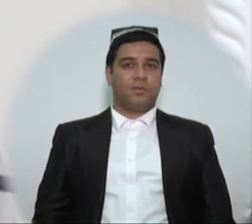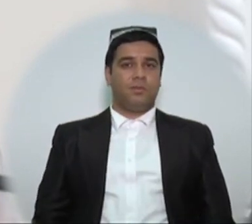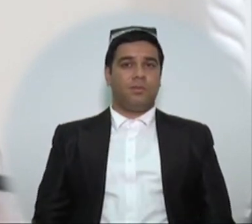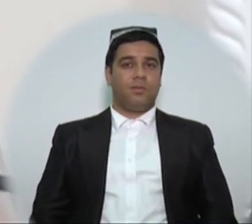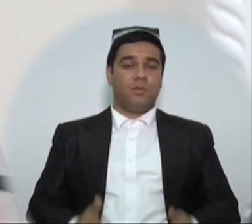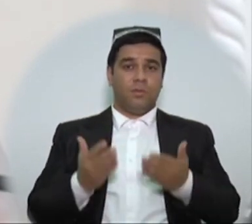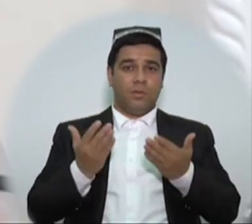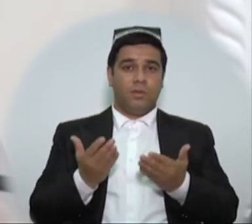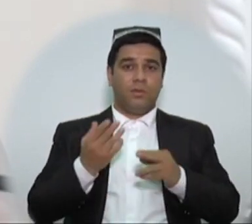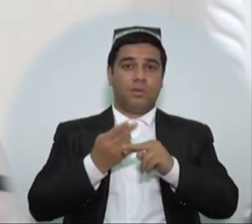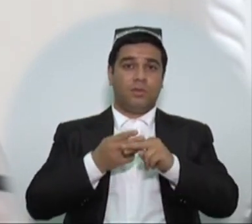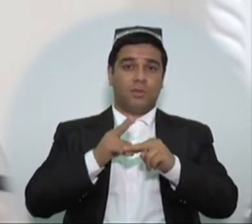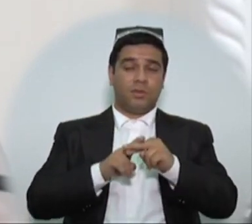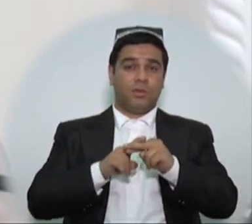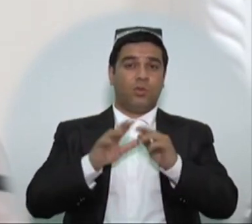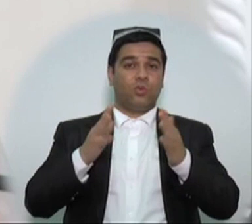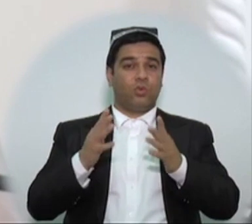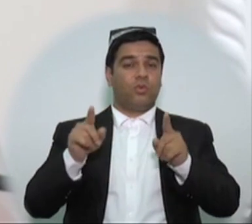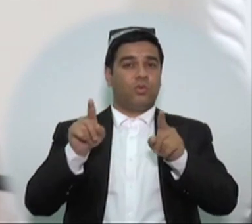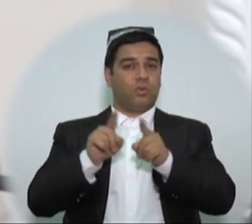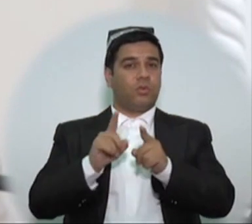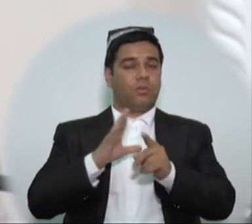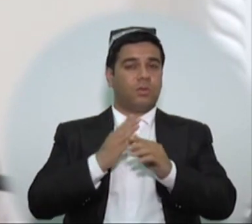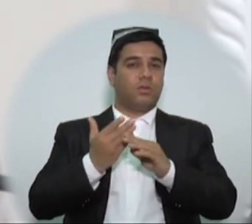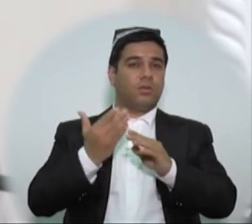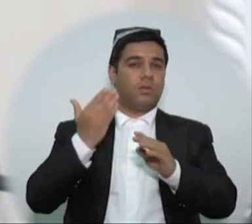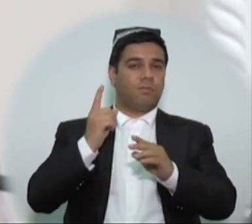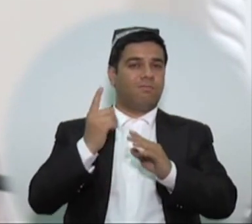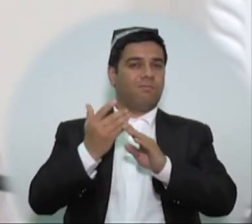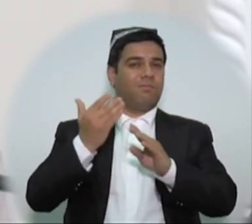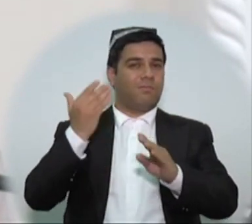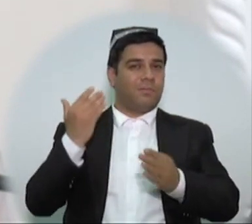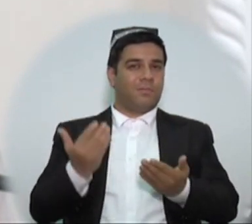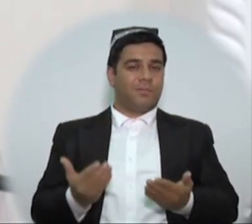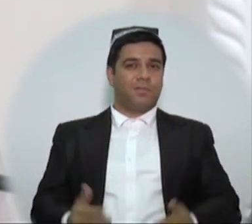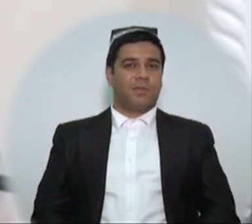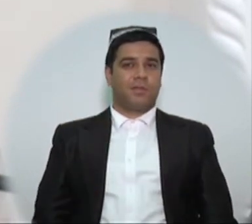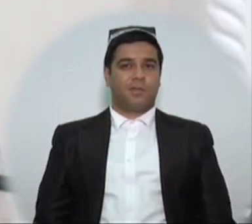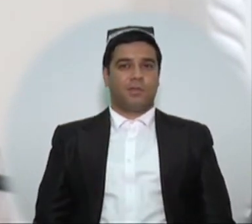Ana bana şunaki halatlar demek bu gel.